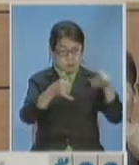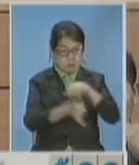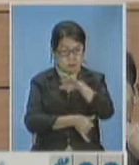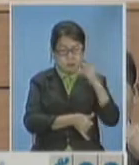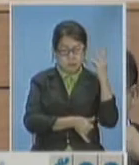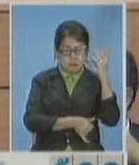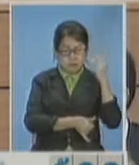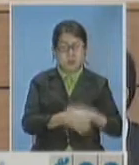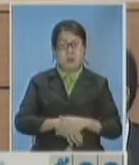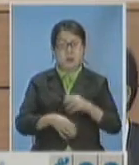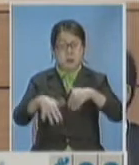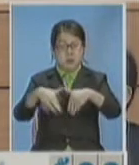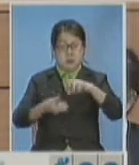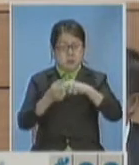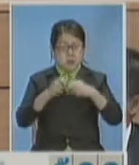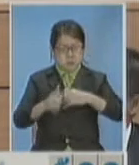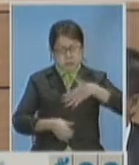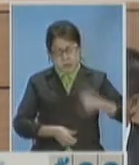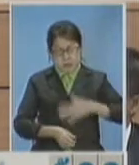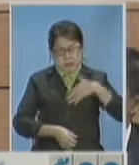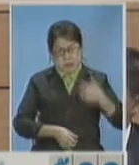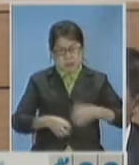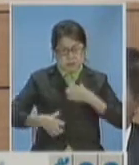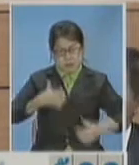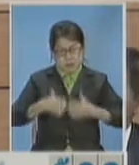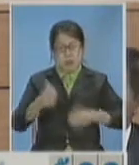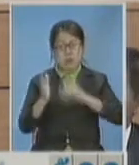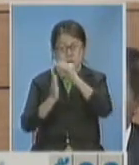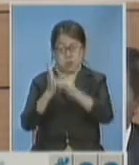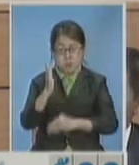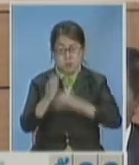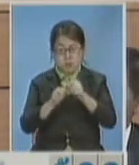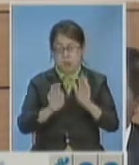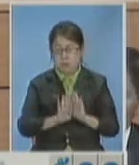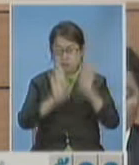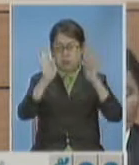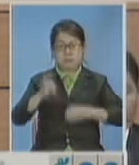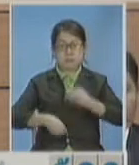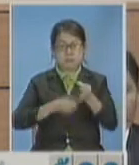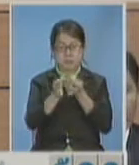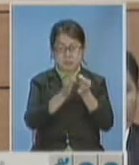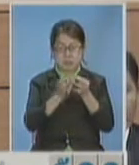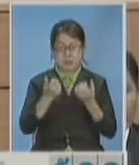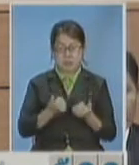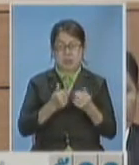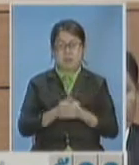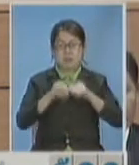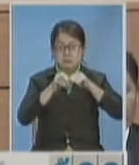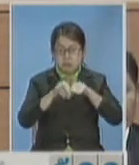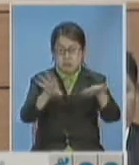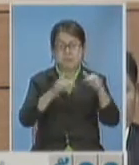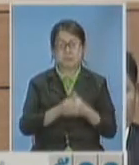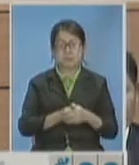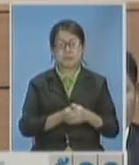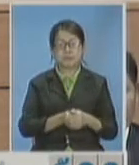ความทุกข์ยากของพี่น้องประชาชนจากทุกภูมิภาคของประเทศมาคุยกันในสภาแห่งนี้เพื่อบอกไปยังรัฐ